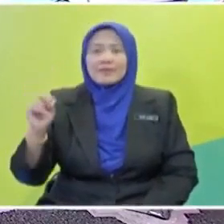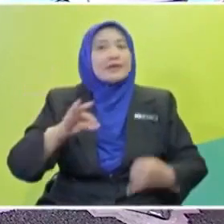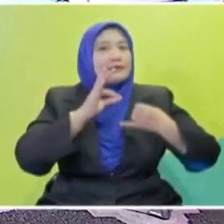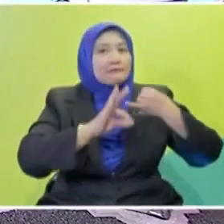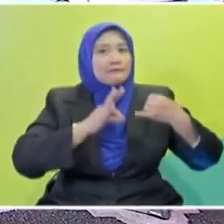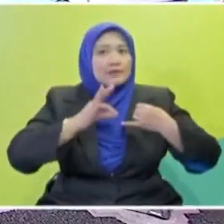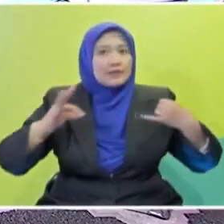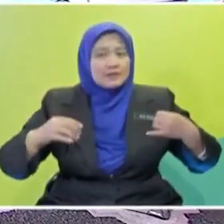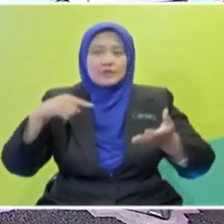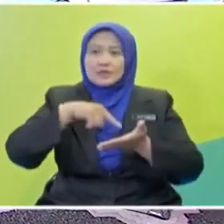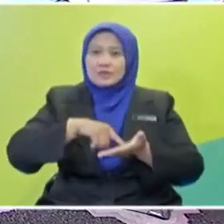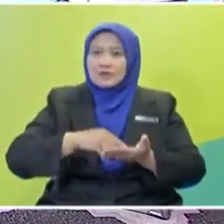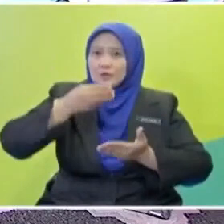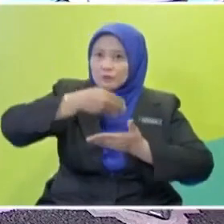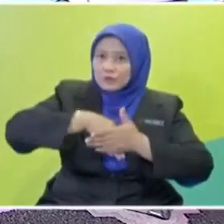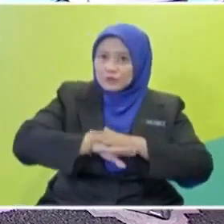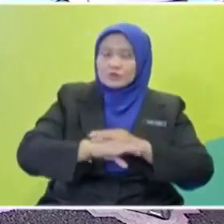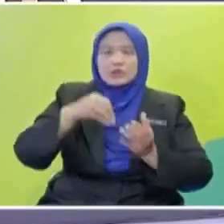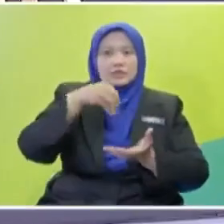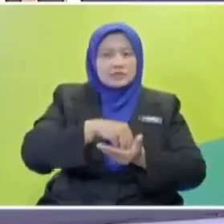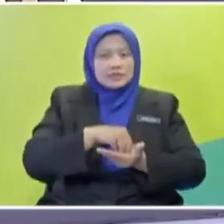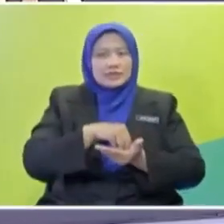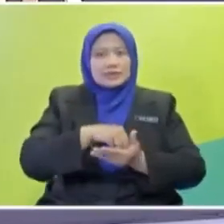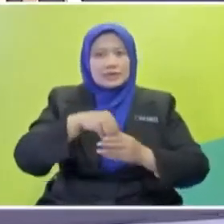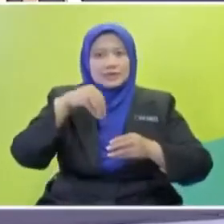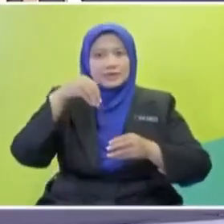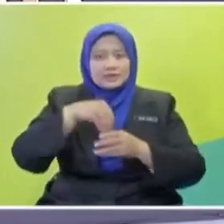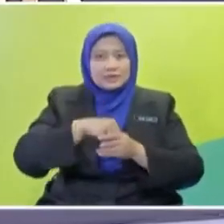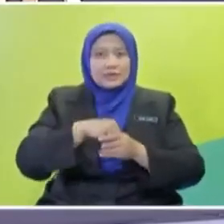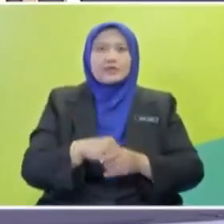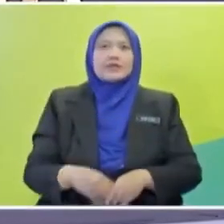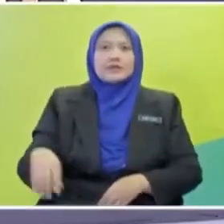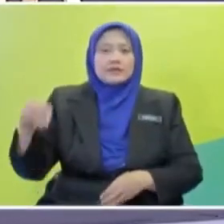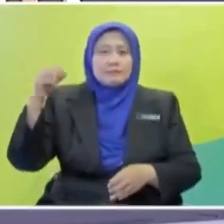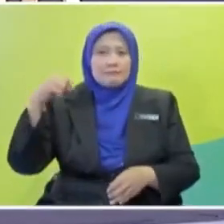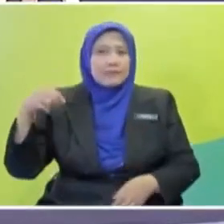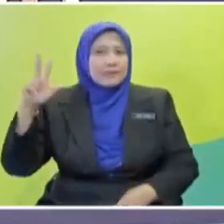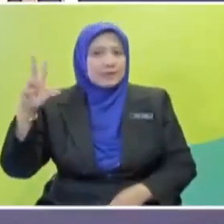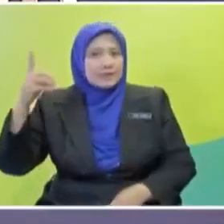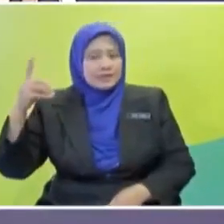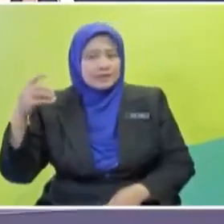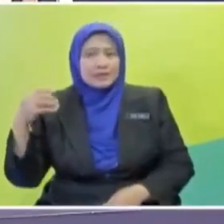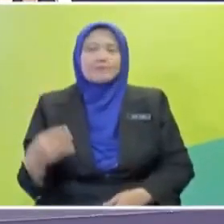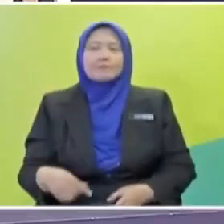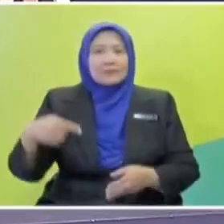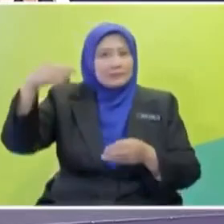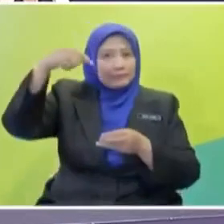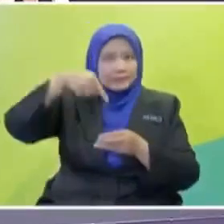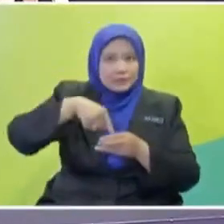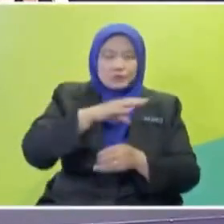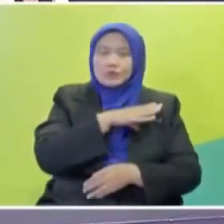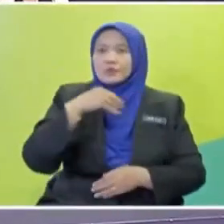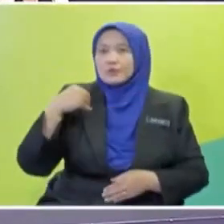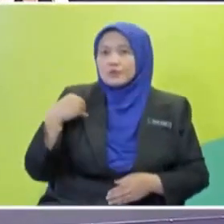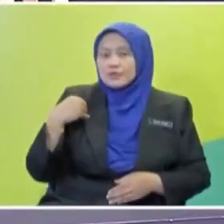ataupun pen 3 dimensi lah. Okey, yang ini sumber kuasa dia. Okey, plug 3 pin ni. Okey, jadi kita cucuk pada dia di sini. So nanti kita akan